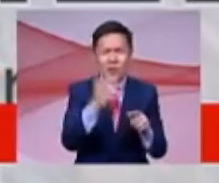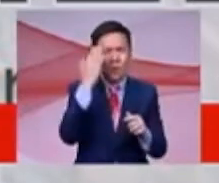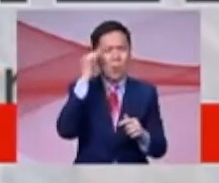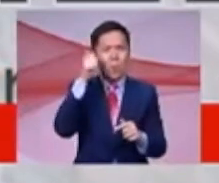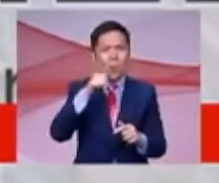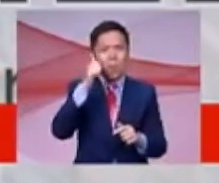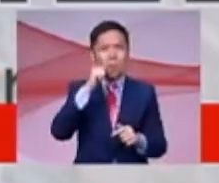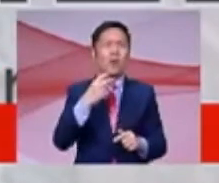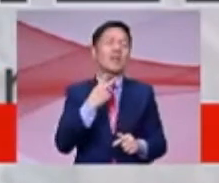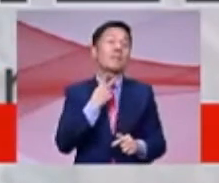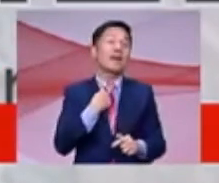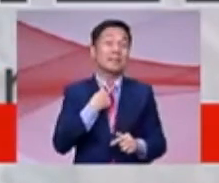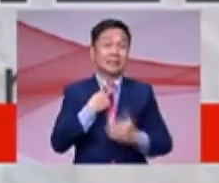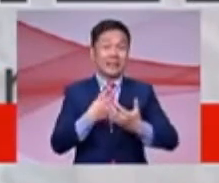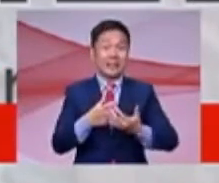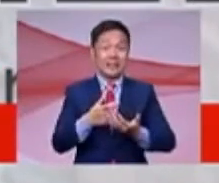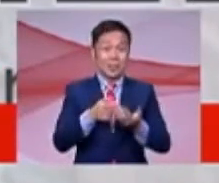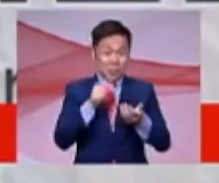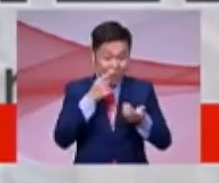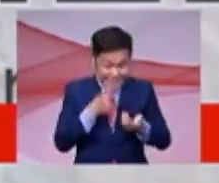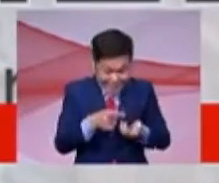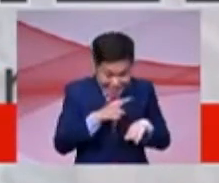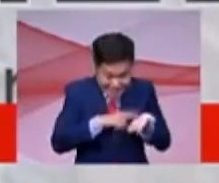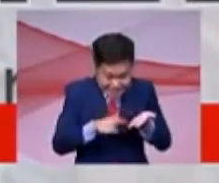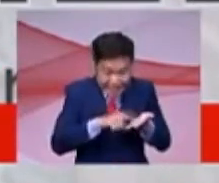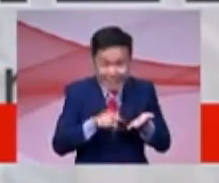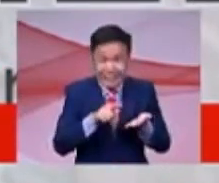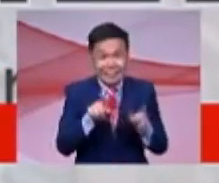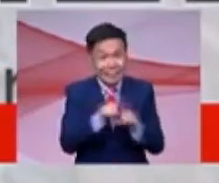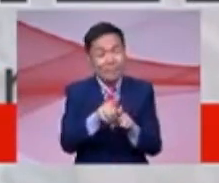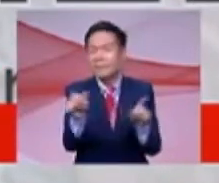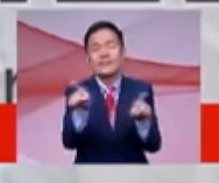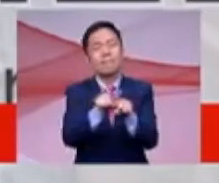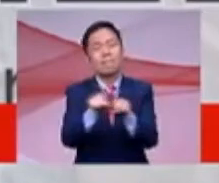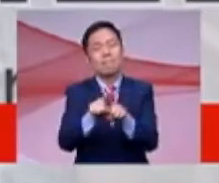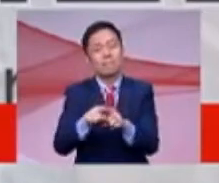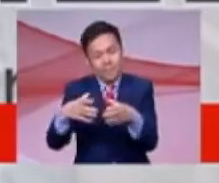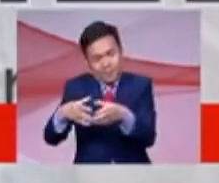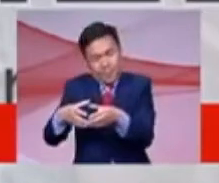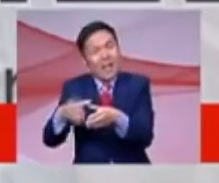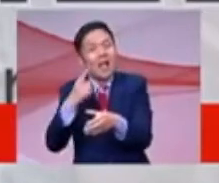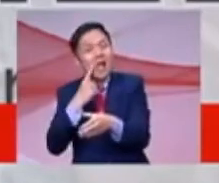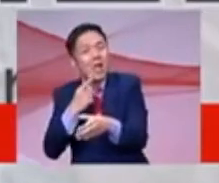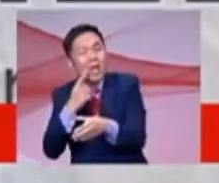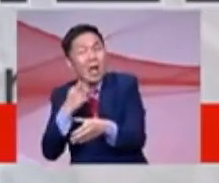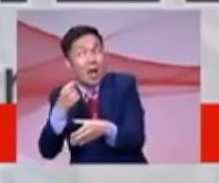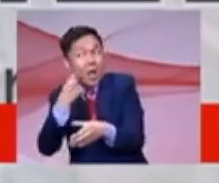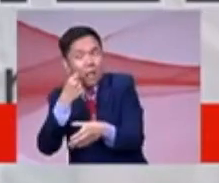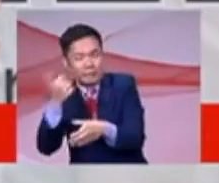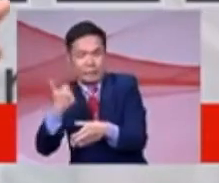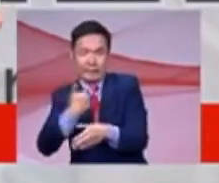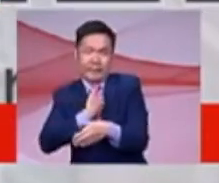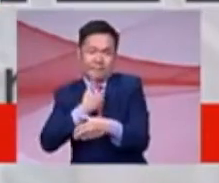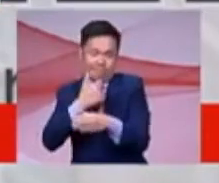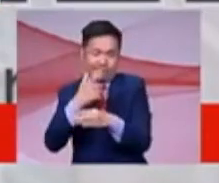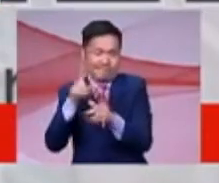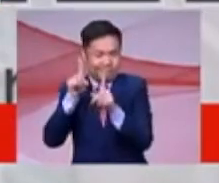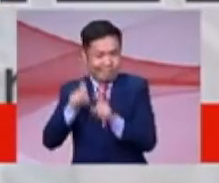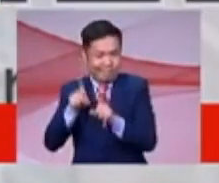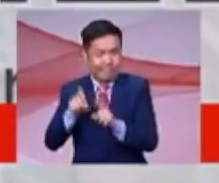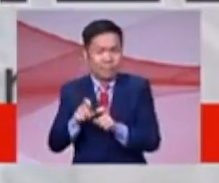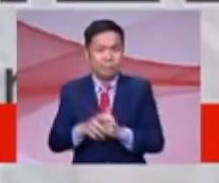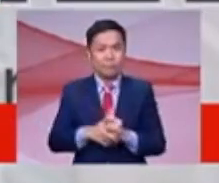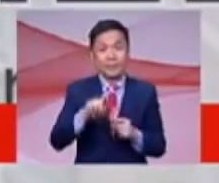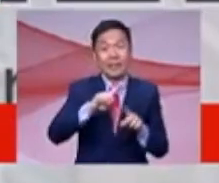Jadi ini boleh dilaksanakan. Tapi yang tu untuk dilaksanakan oleh individu tersebut. Tapi test kit yang